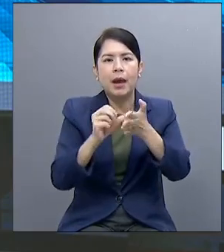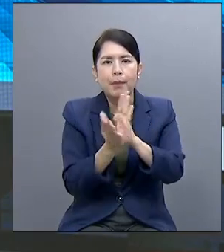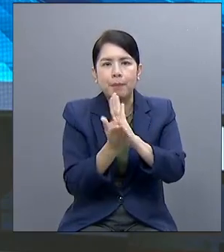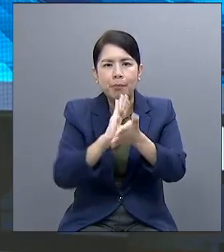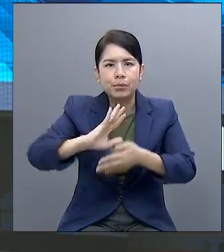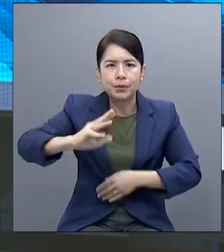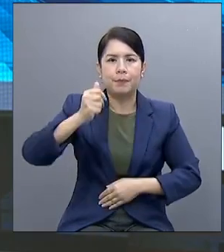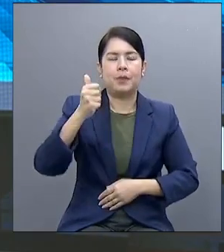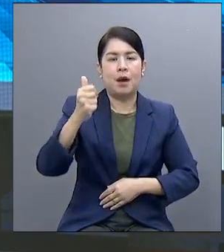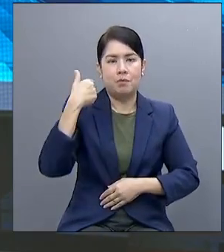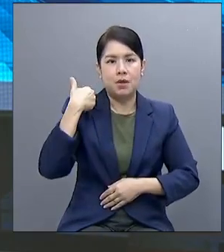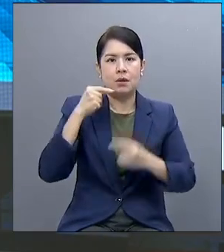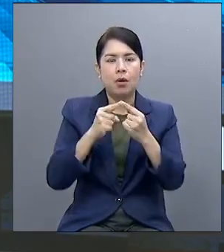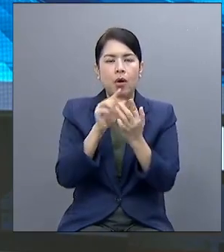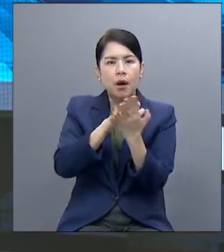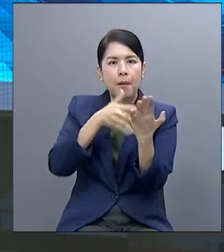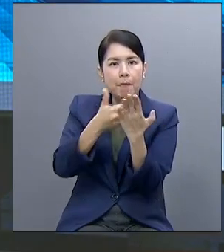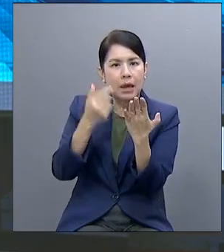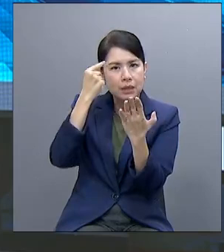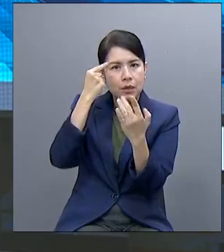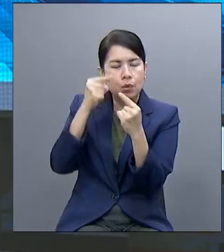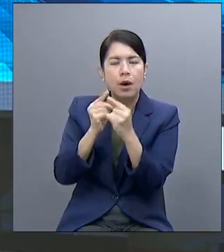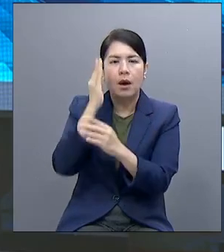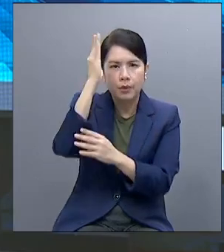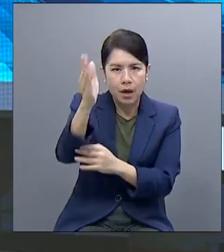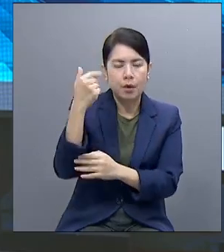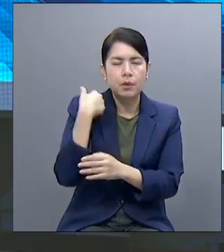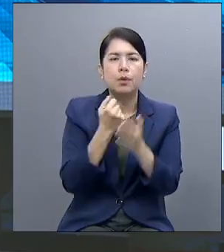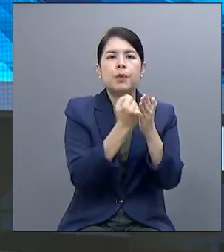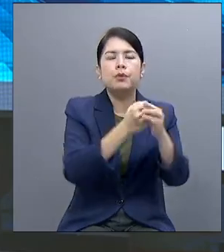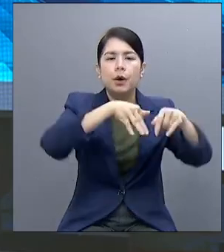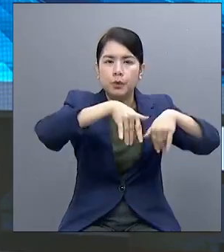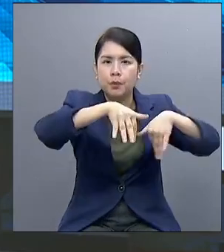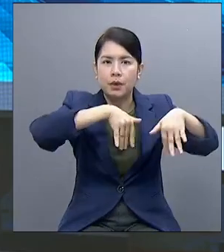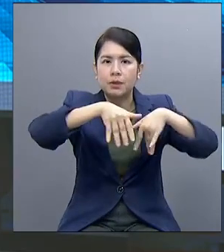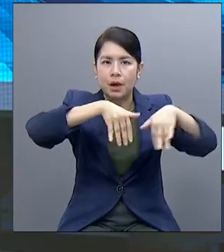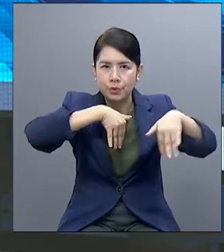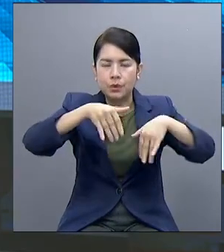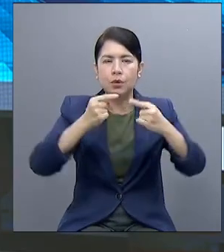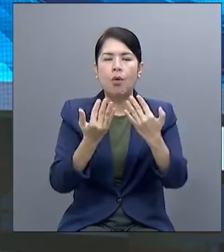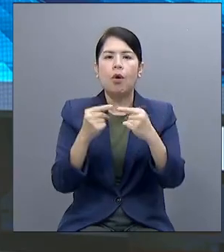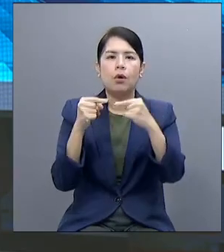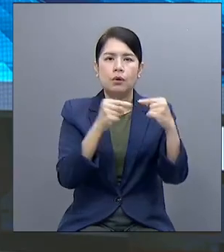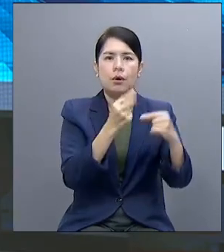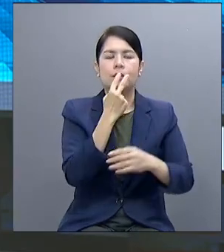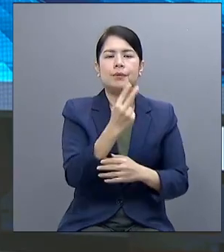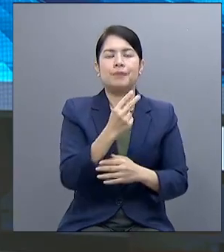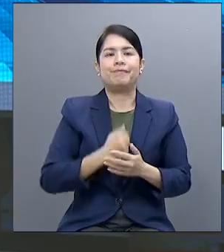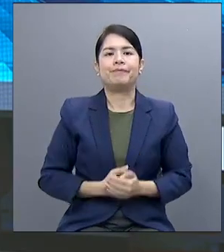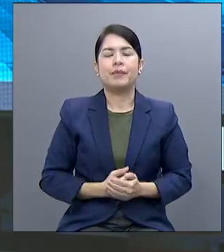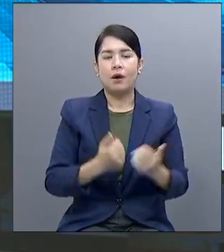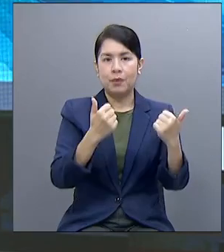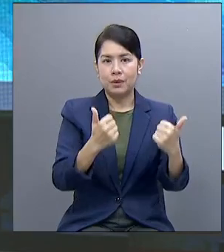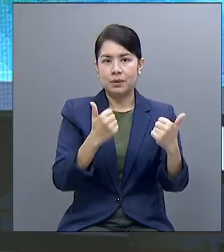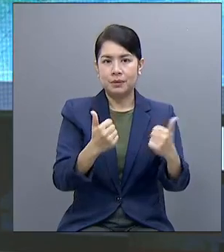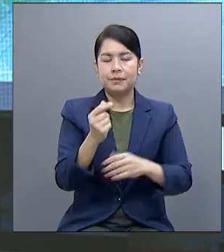การวางแผนลงพื้นที่ไปเยียวยาให้กับชาวบ้านด้วยนะคะซึ่งเรื่องนี้ก็จะต้องตามกันต่อไปด้วยค่ะเอาล่ะคุณผู้ชมปิดท้ายกันที่วันนี้